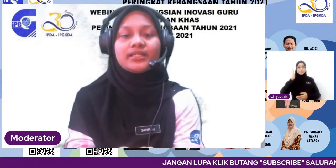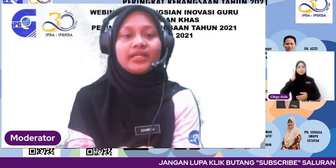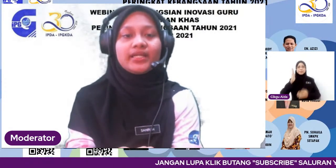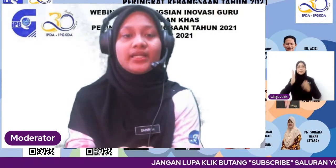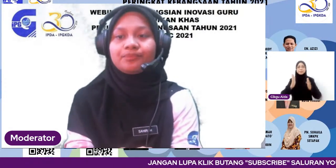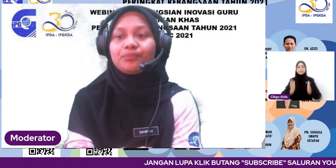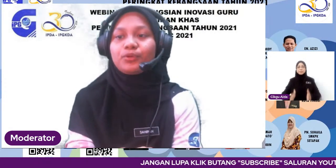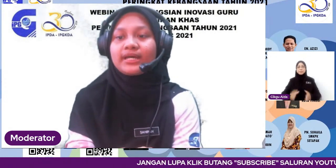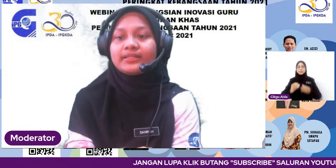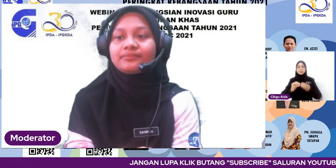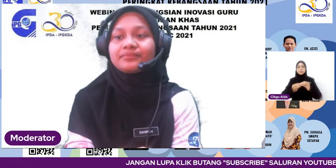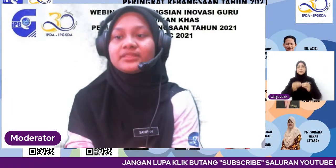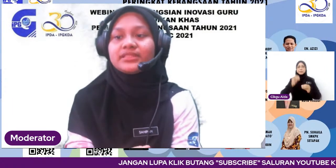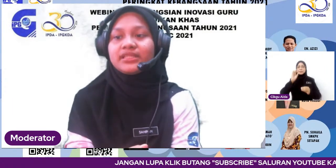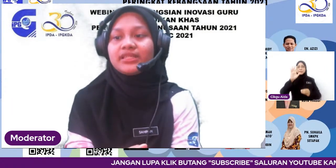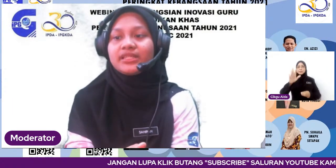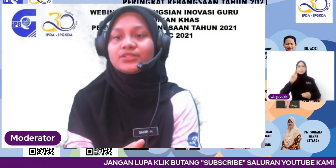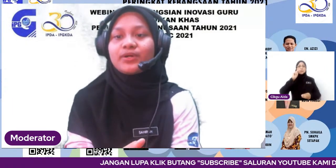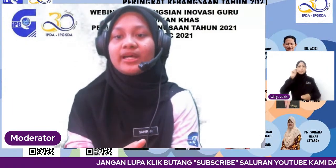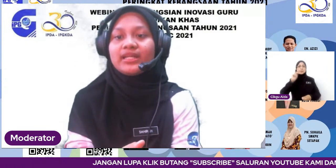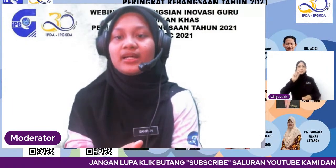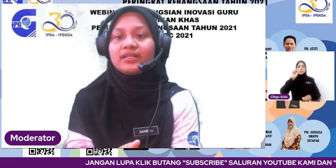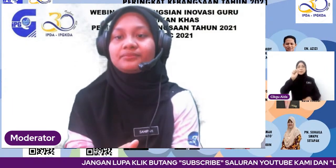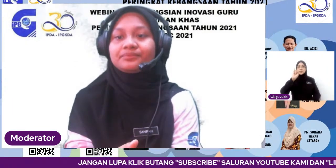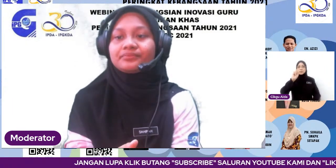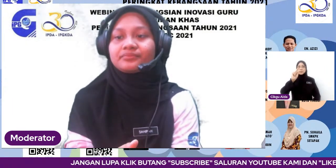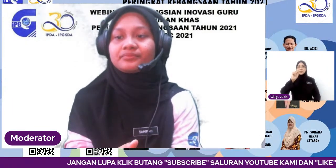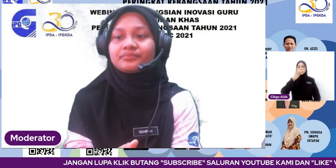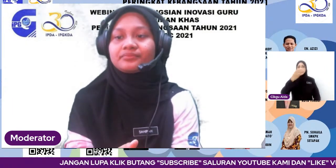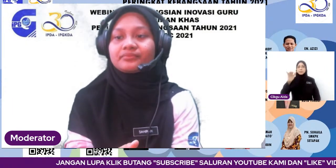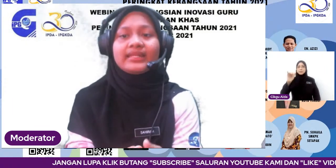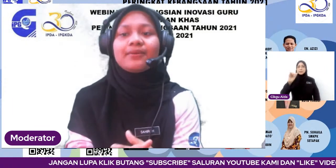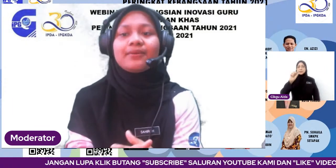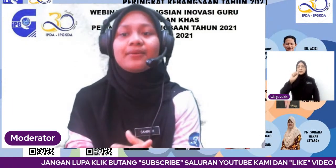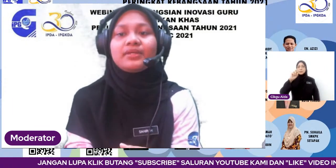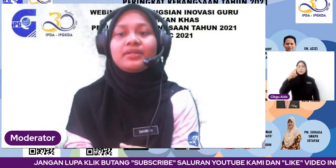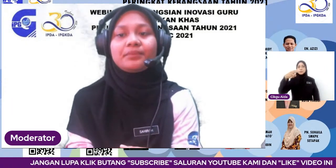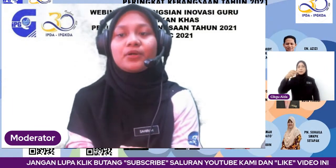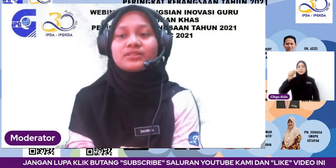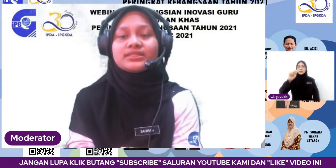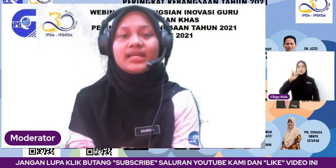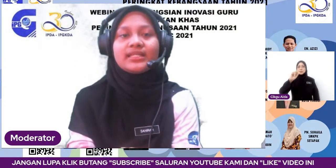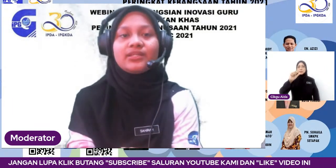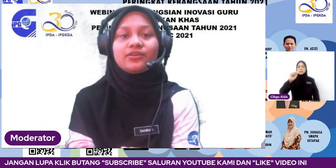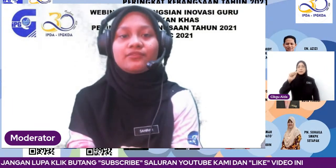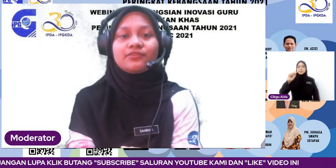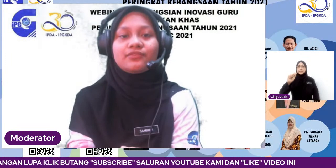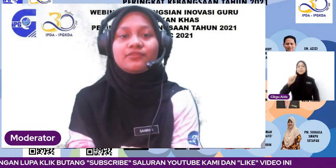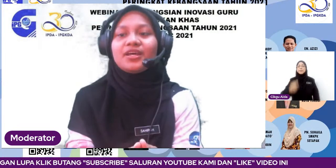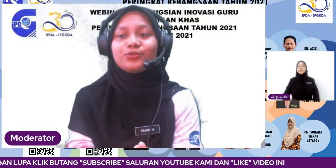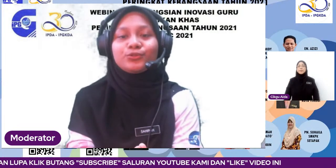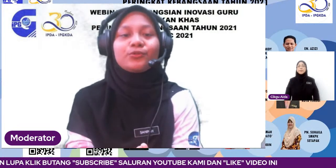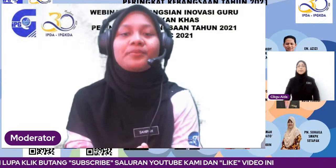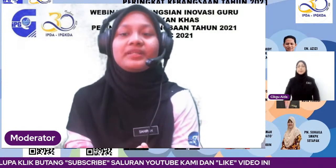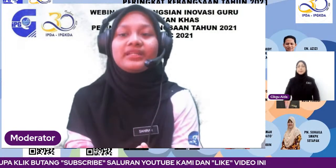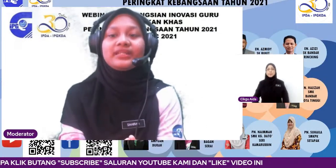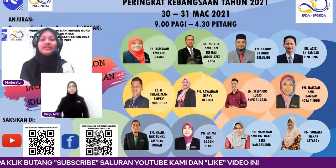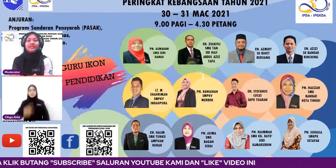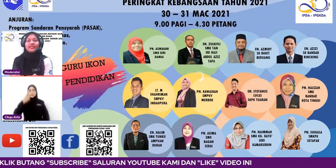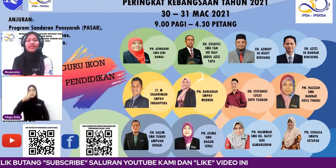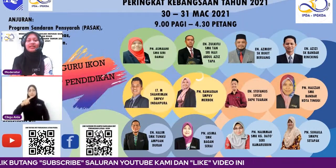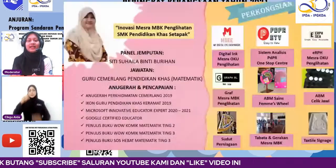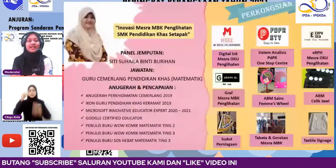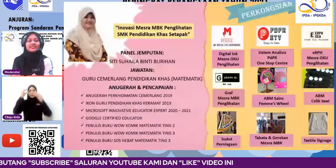iaitu Puan Siti Suhaila dalam webinar perkongsian inovasi guru pendidikan